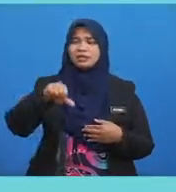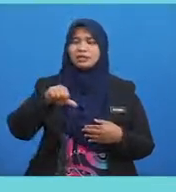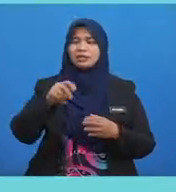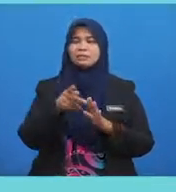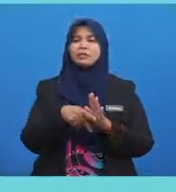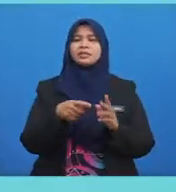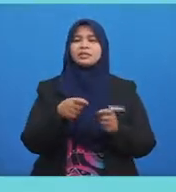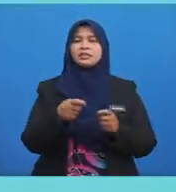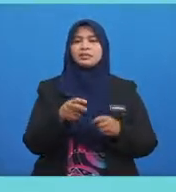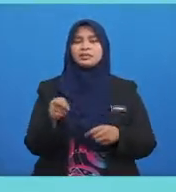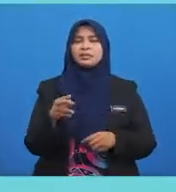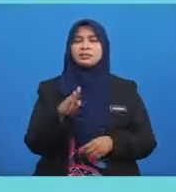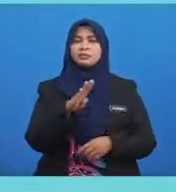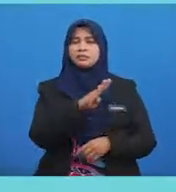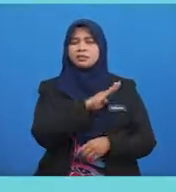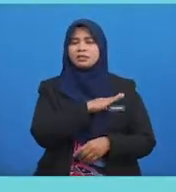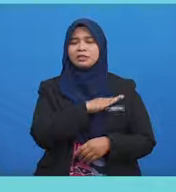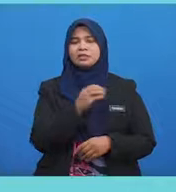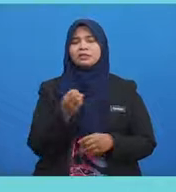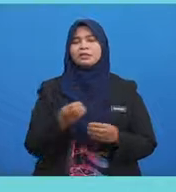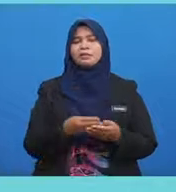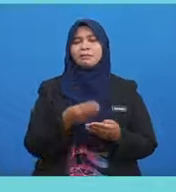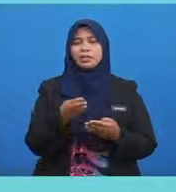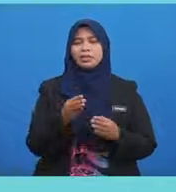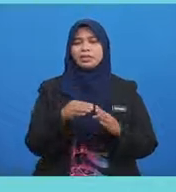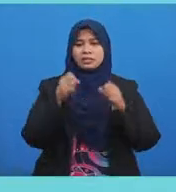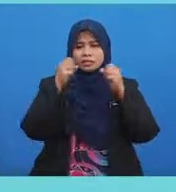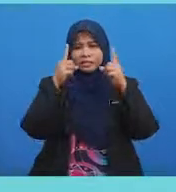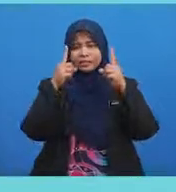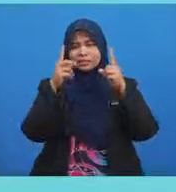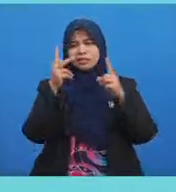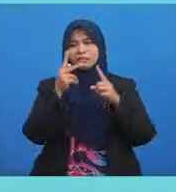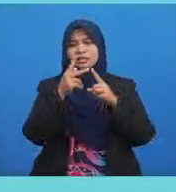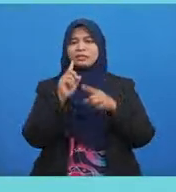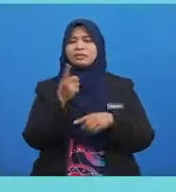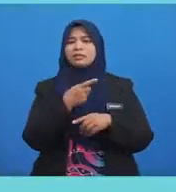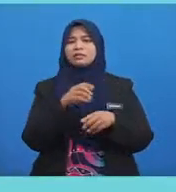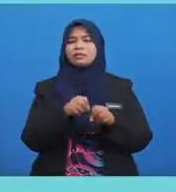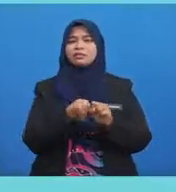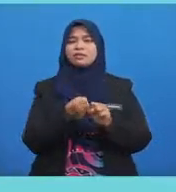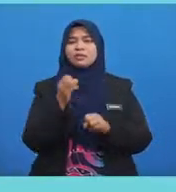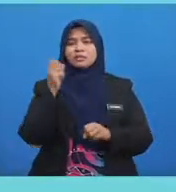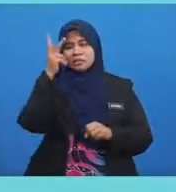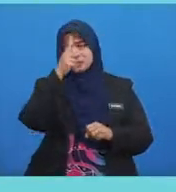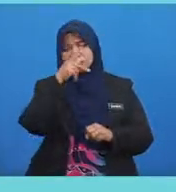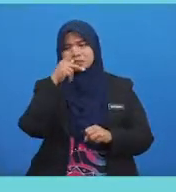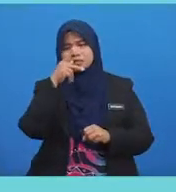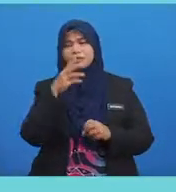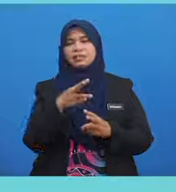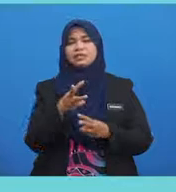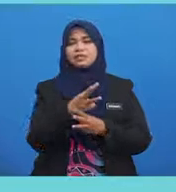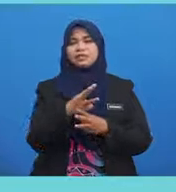berwaspada dan tidak mudah mempercayai kuasa asing. Hal ini jelas berlaku